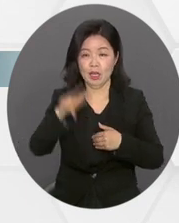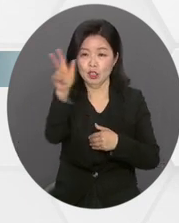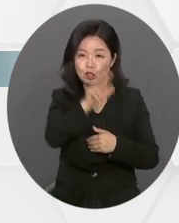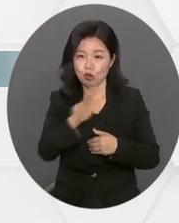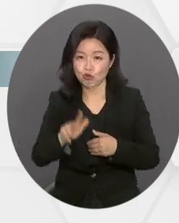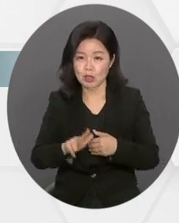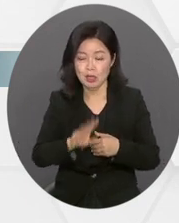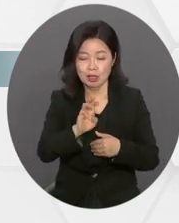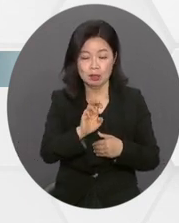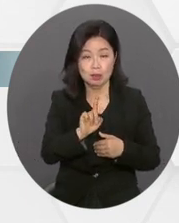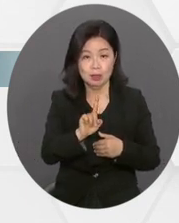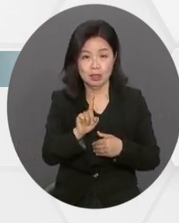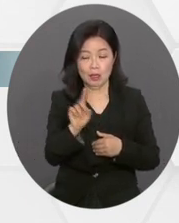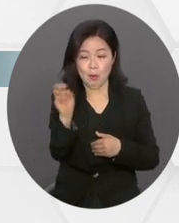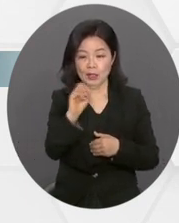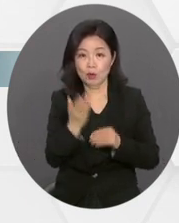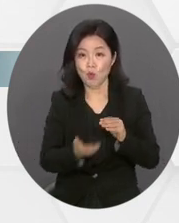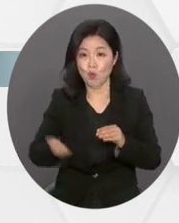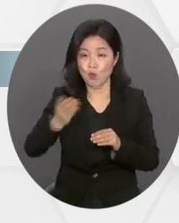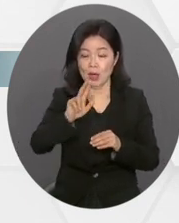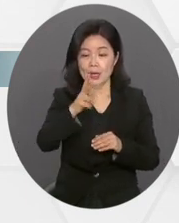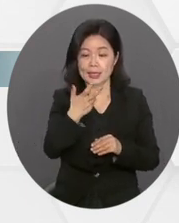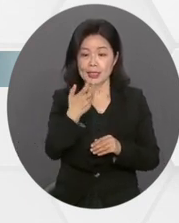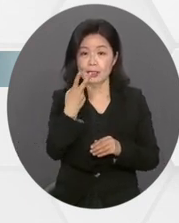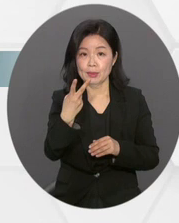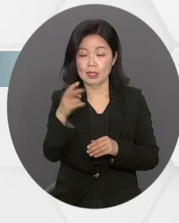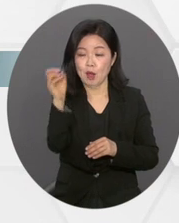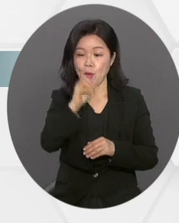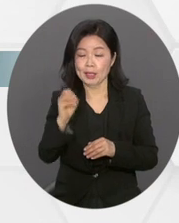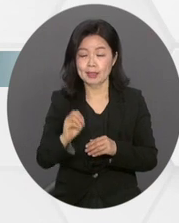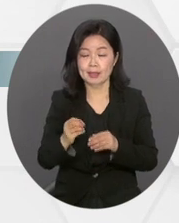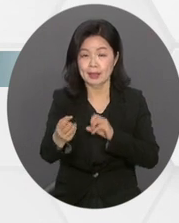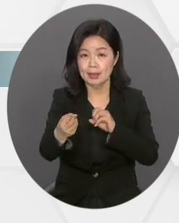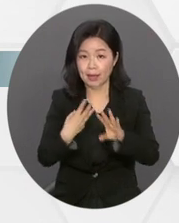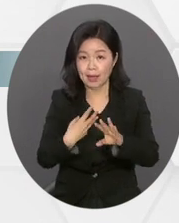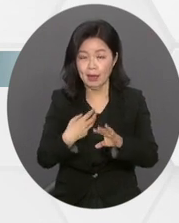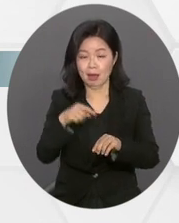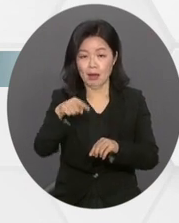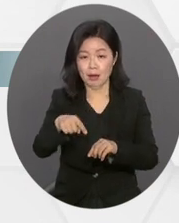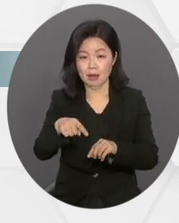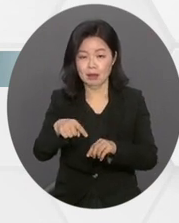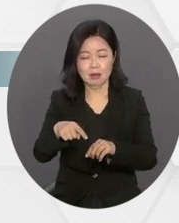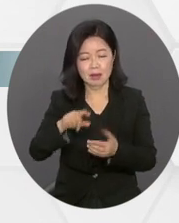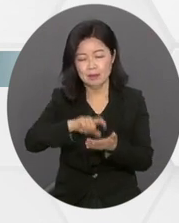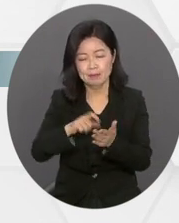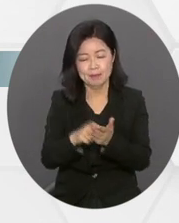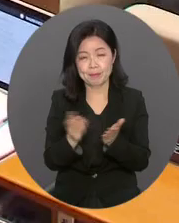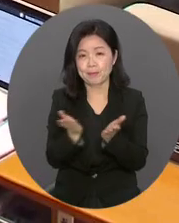무려 31%포인트나 높은 72%의 응답률로 부적절하다는 민심을 표출한 바 있습니다.